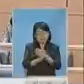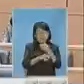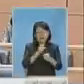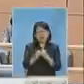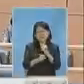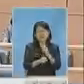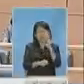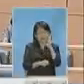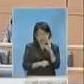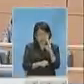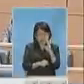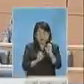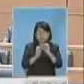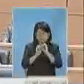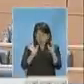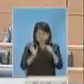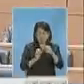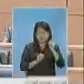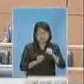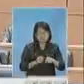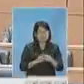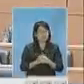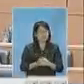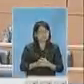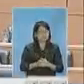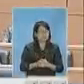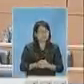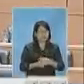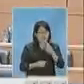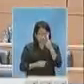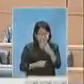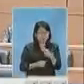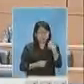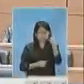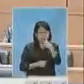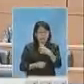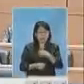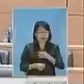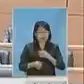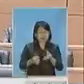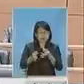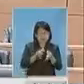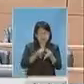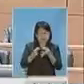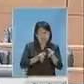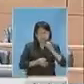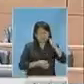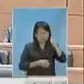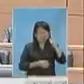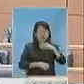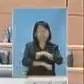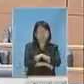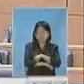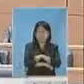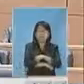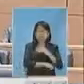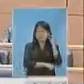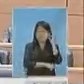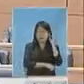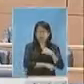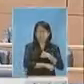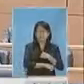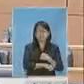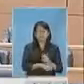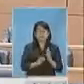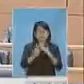มันเห็นภาพนี้จริงๆครับเดี๋ยวท่านใดจะชี้แจงจะอธิบายผมก็นั่งฟังฮะแล้วประชา